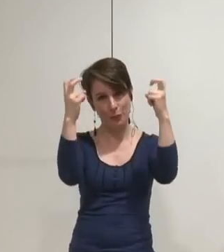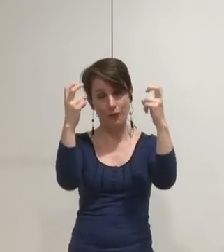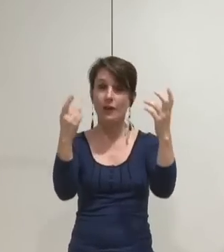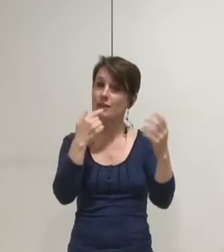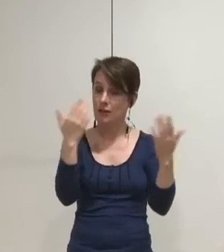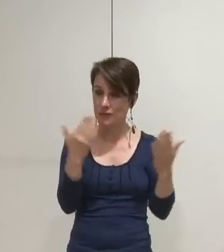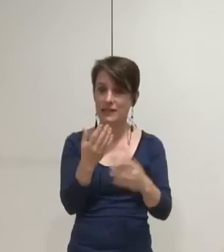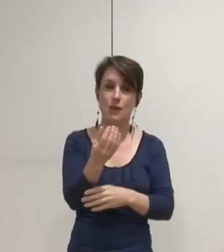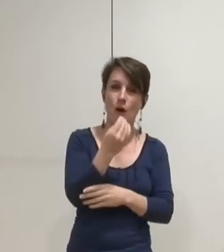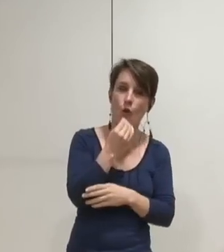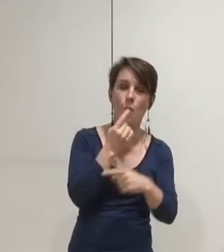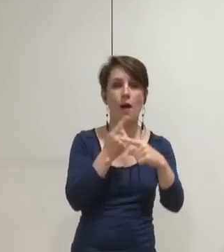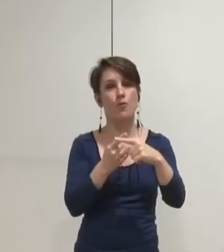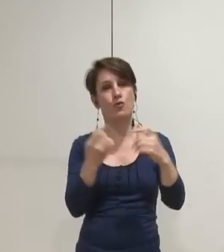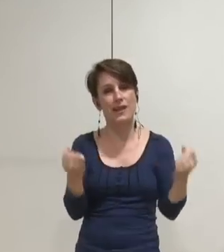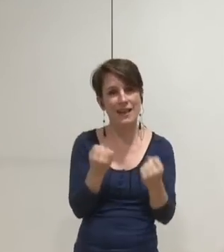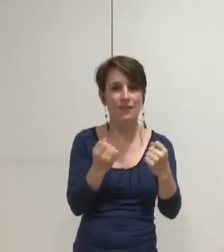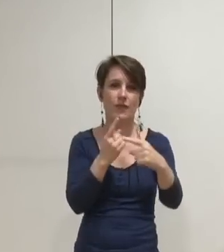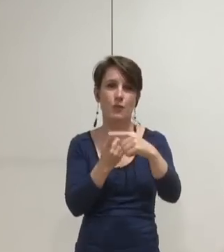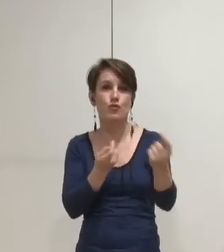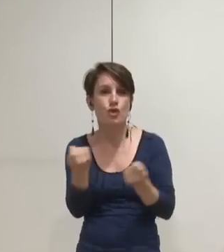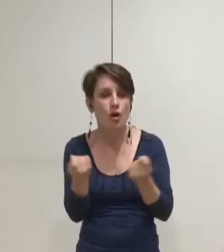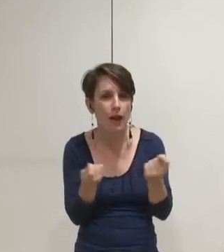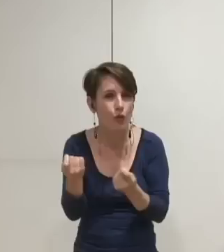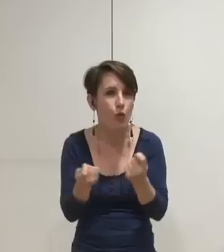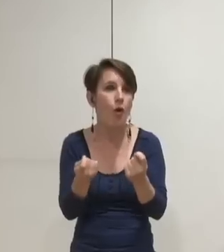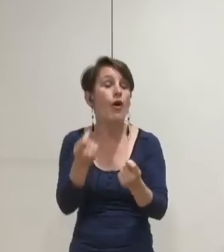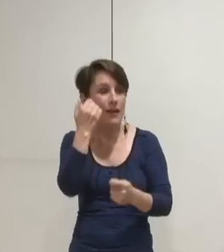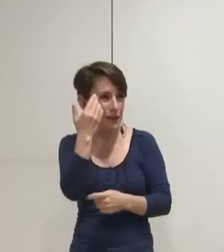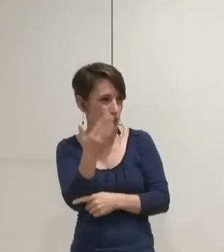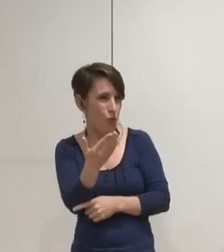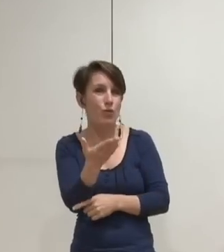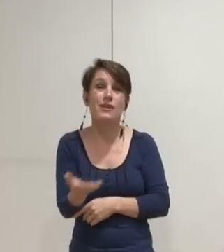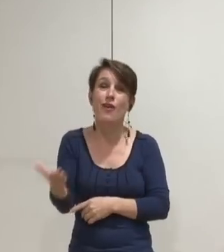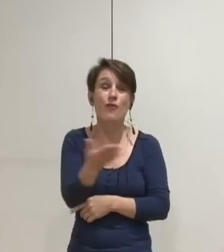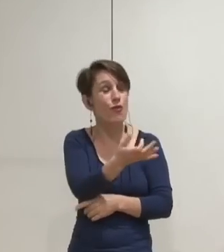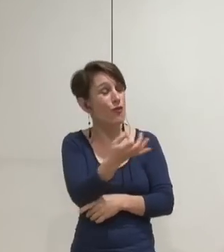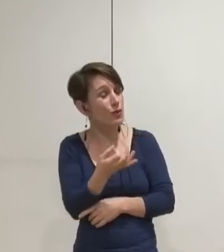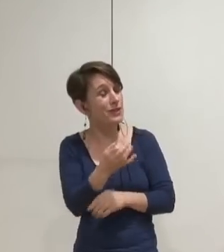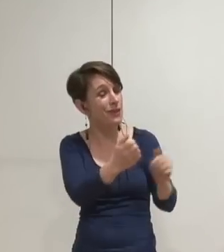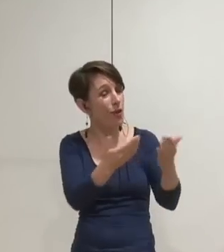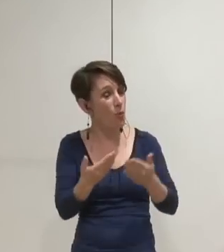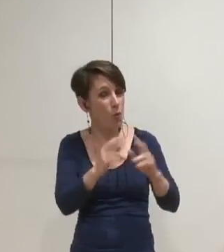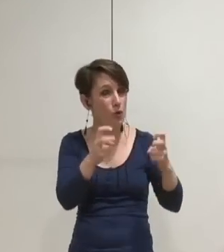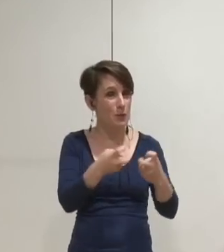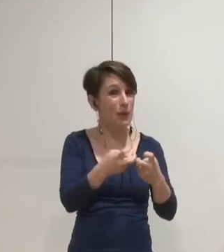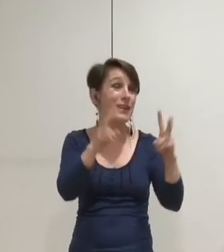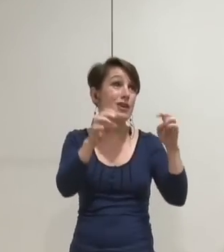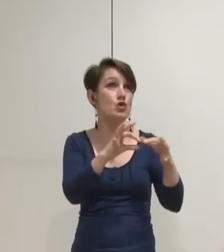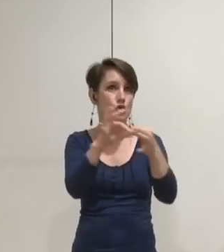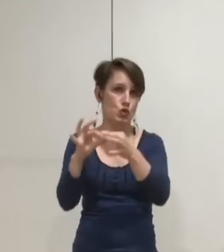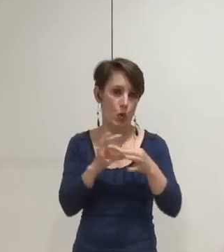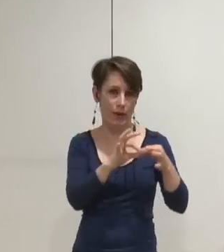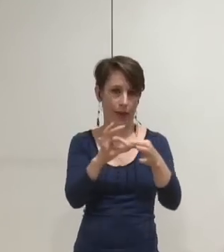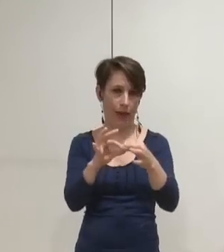repas de l'encadrement des activités et pour cela vous dites mettre en place une tarification solidaire une